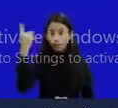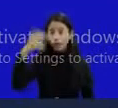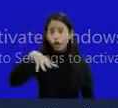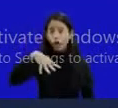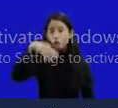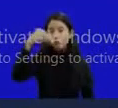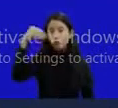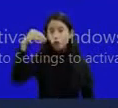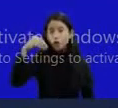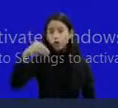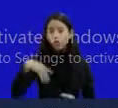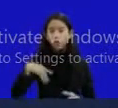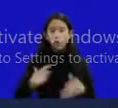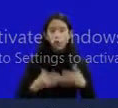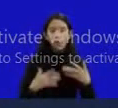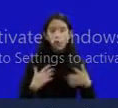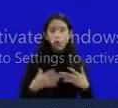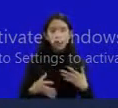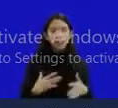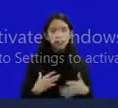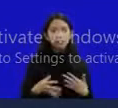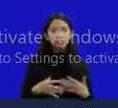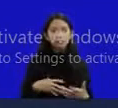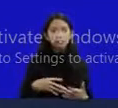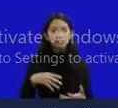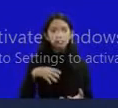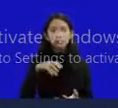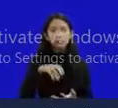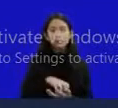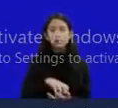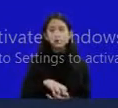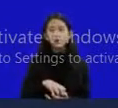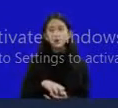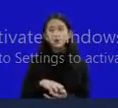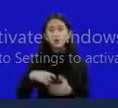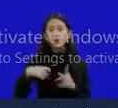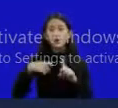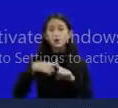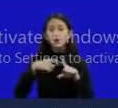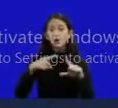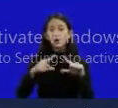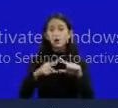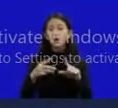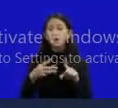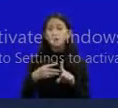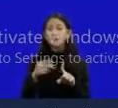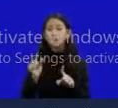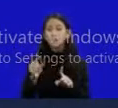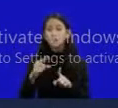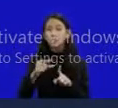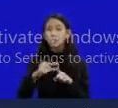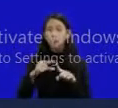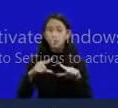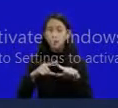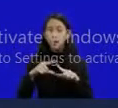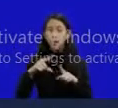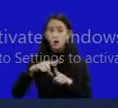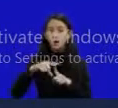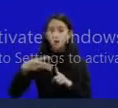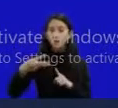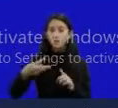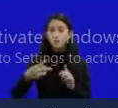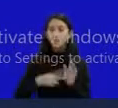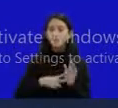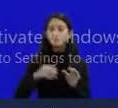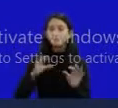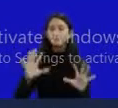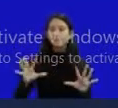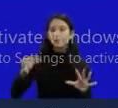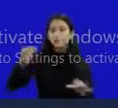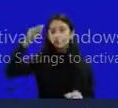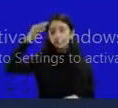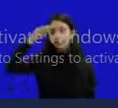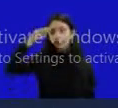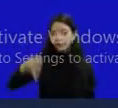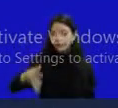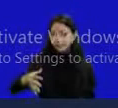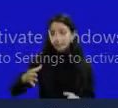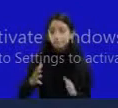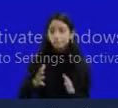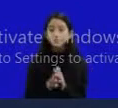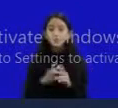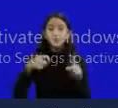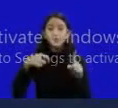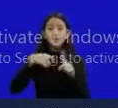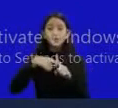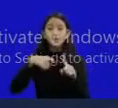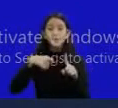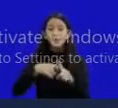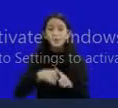walaupun zona itu ditentukan perkabupaten ada banyak sekali desa-desa ada banyak sekali kecamatan-kecamatan yang